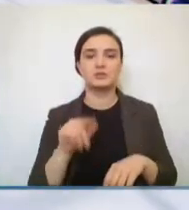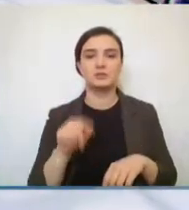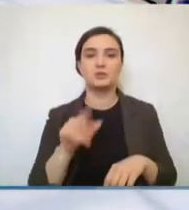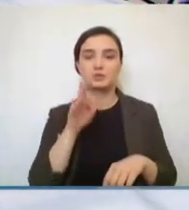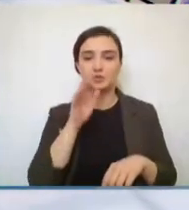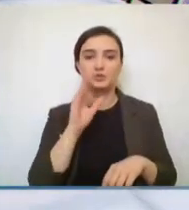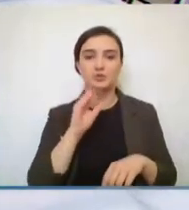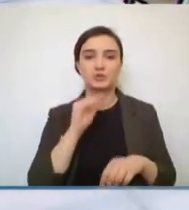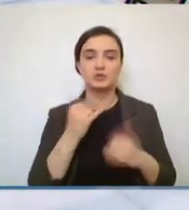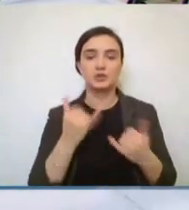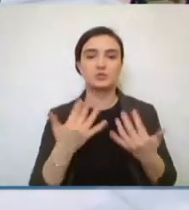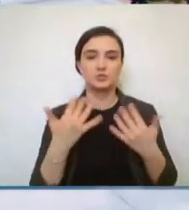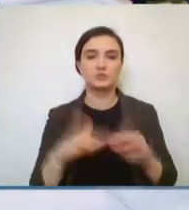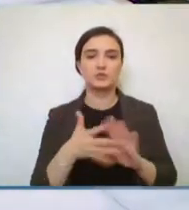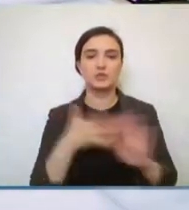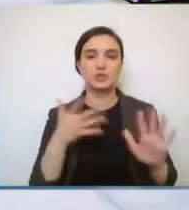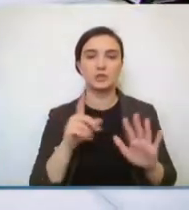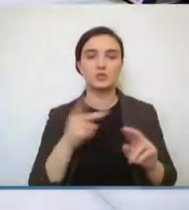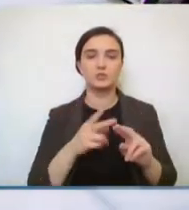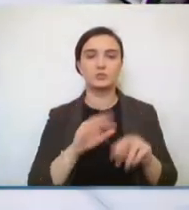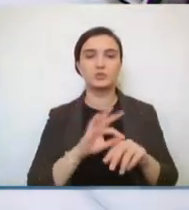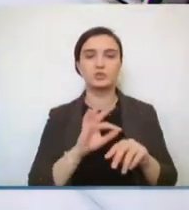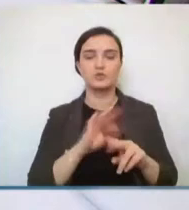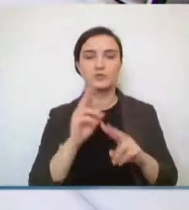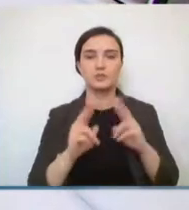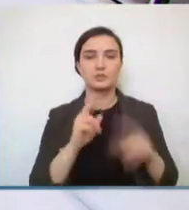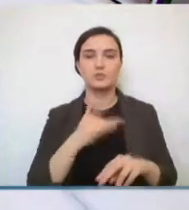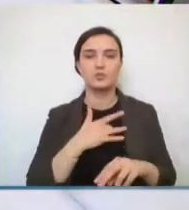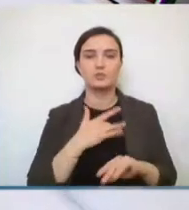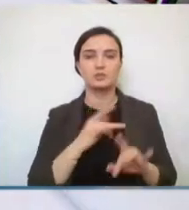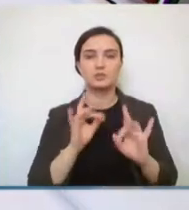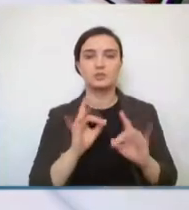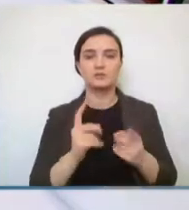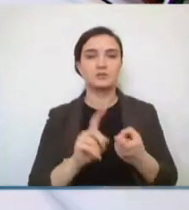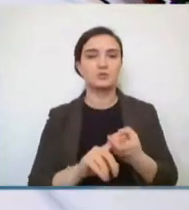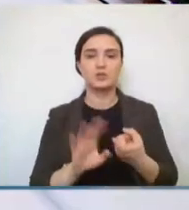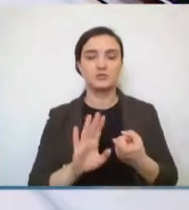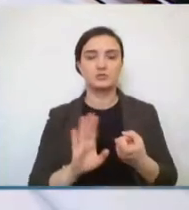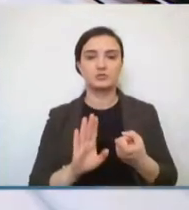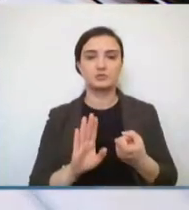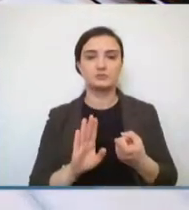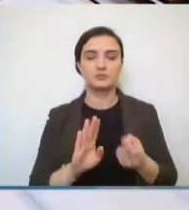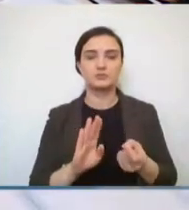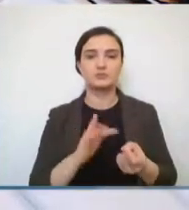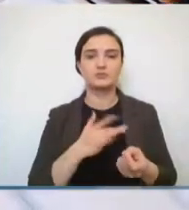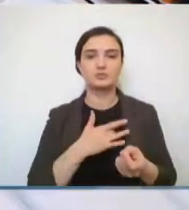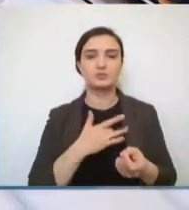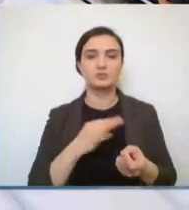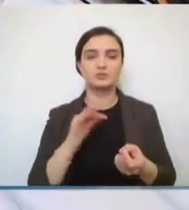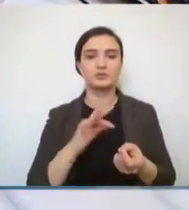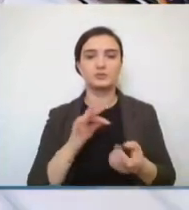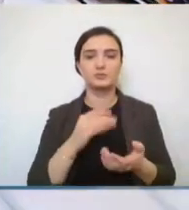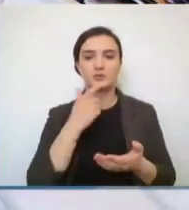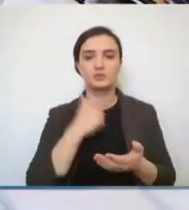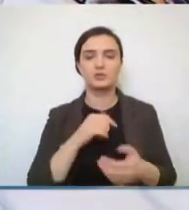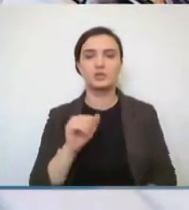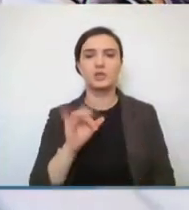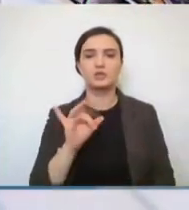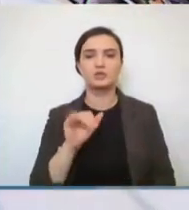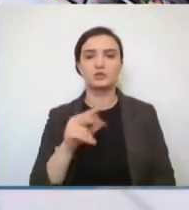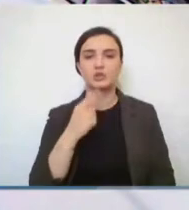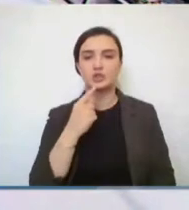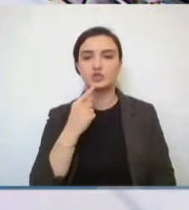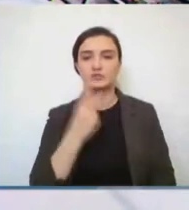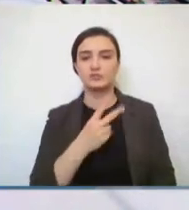უკვე გაიგეთ, რომ ეს ჩივილები გულის ტკივილს არ უკავშირდება, ანუ საკუთრივ გულზე ბატონმა არჩილმა არ მიიტანა ეჭვი,